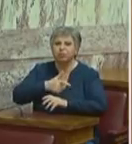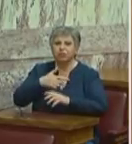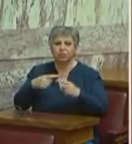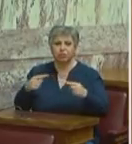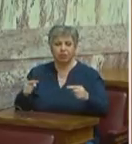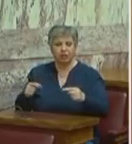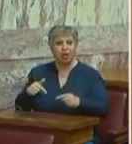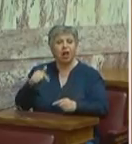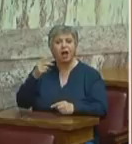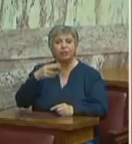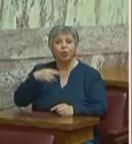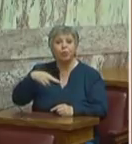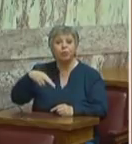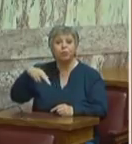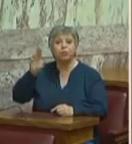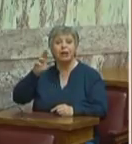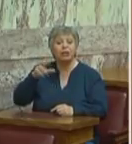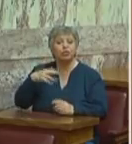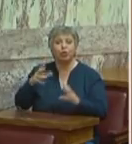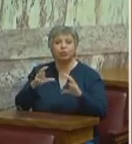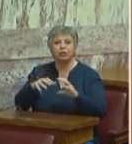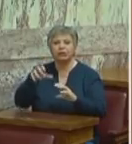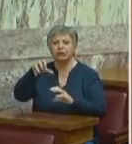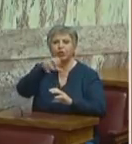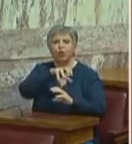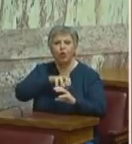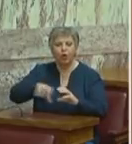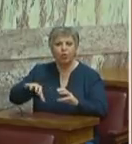πλειοψηφία των κρατών μελών του Οργανισμού Ηνωμένων Εθνών.